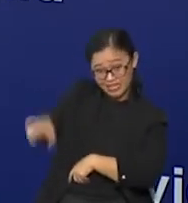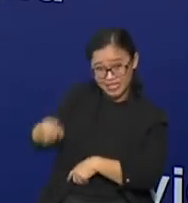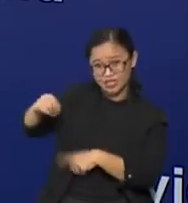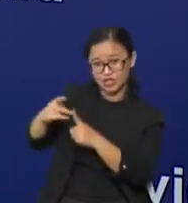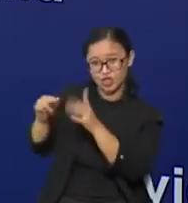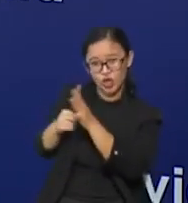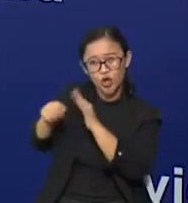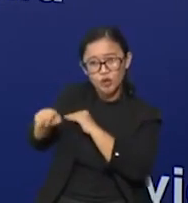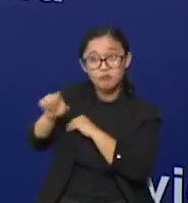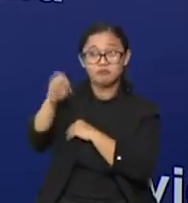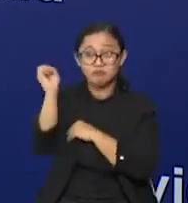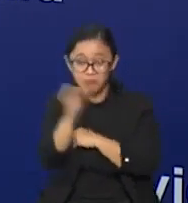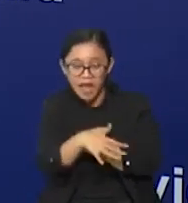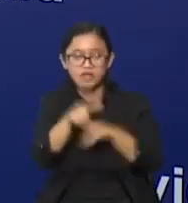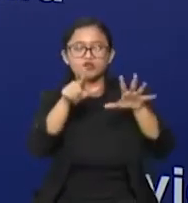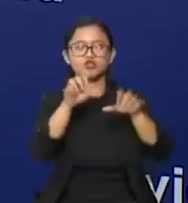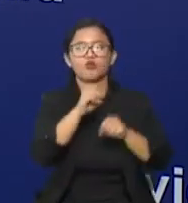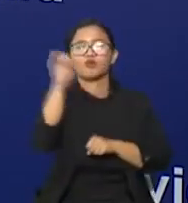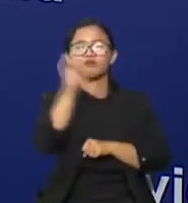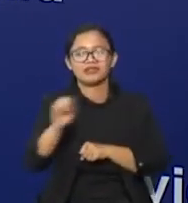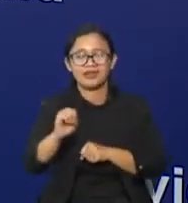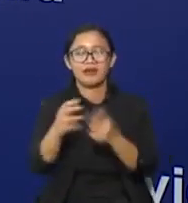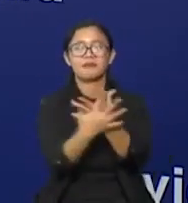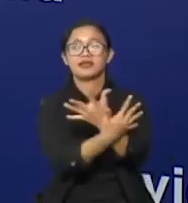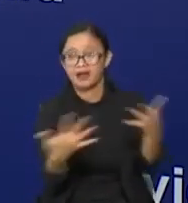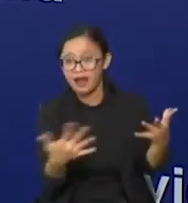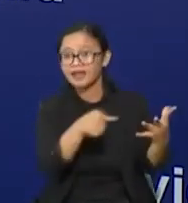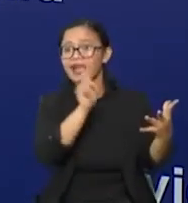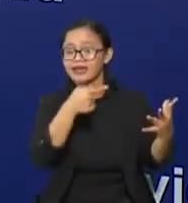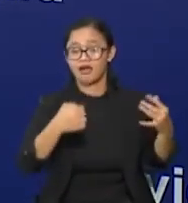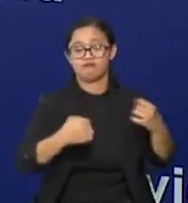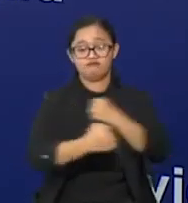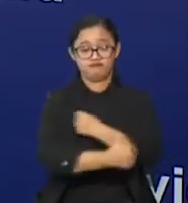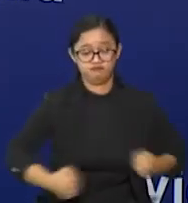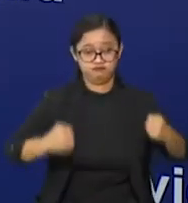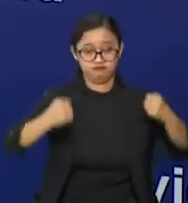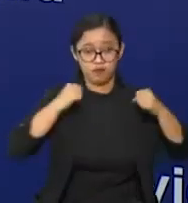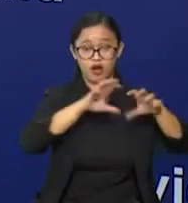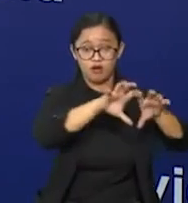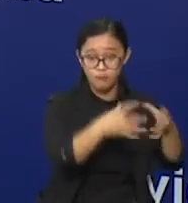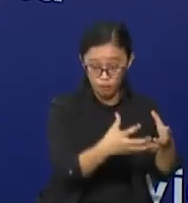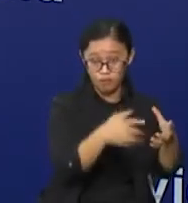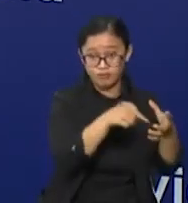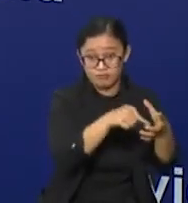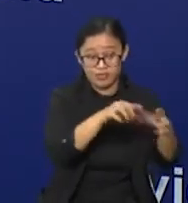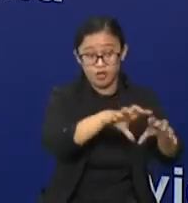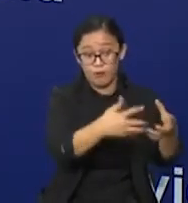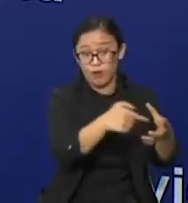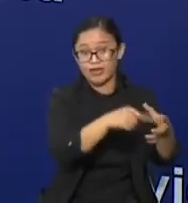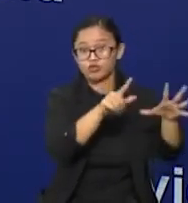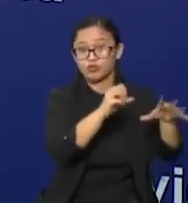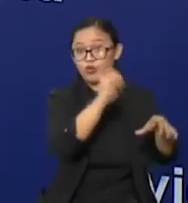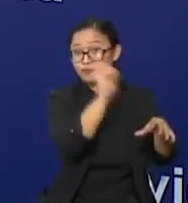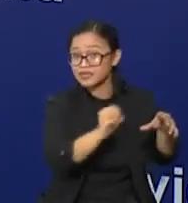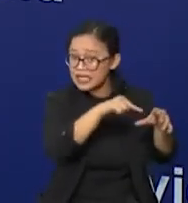kalau sampai 70% masyarakatnya mempunyai imunitas secara kelompok 70% dalam kelompok